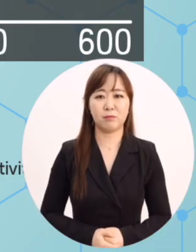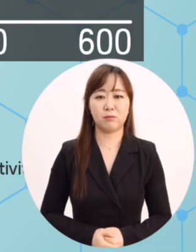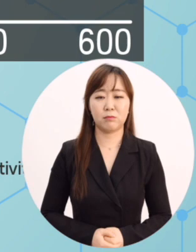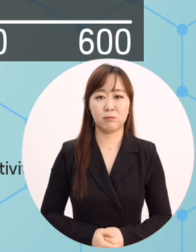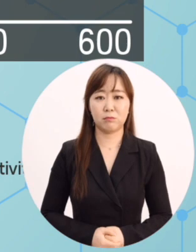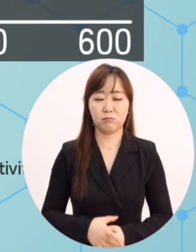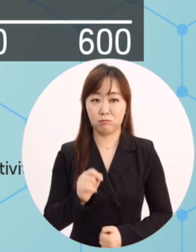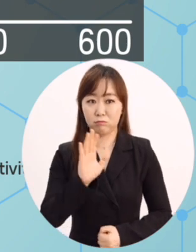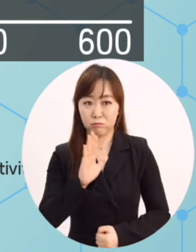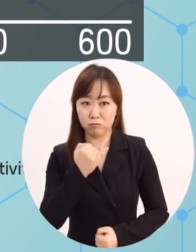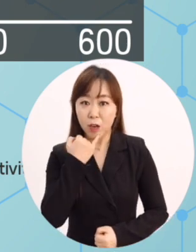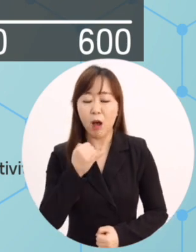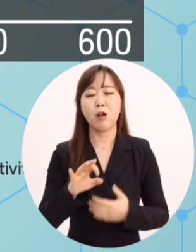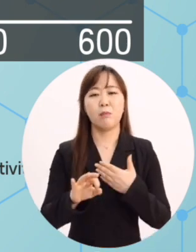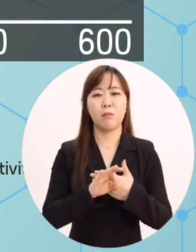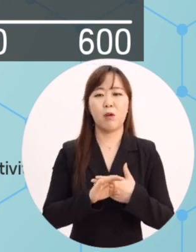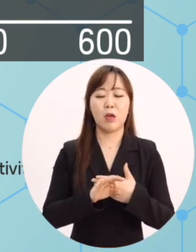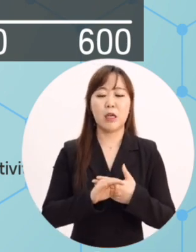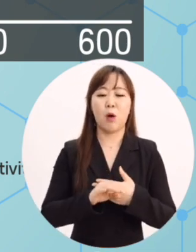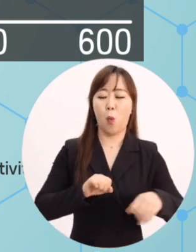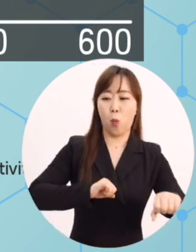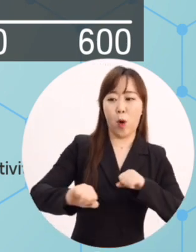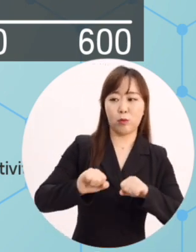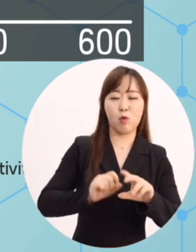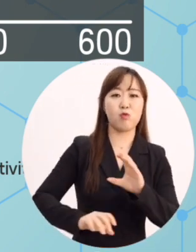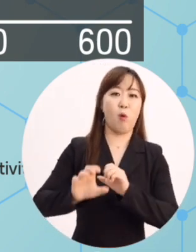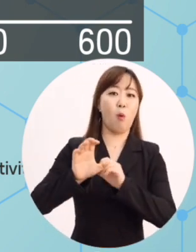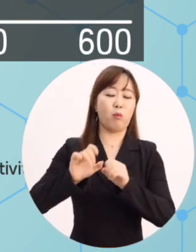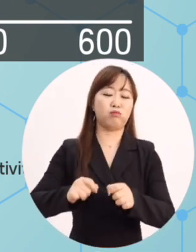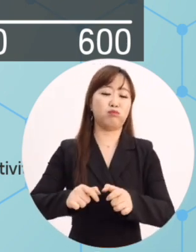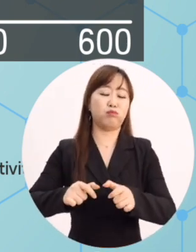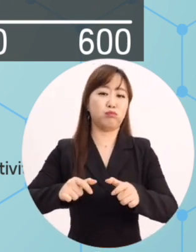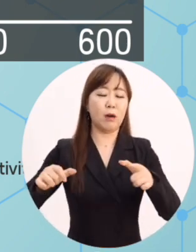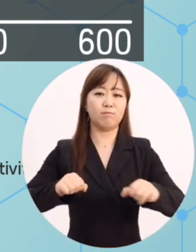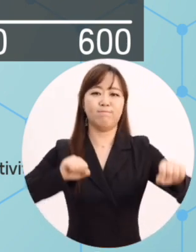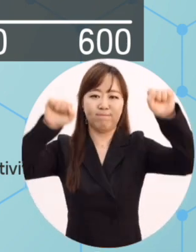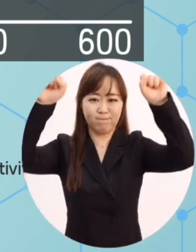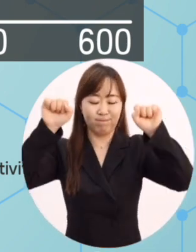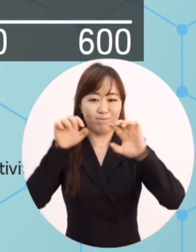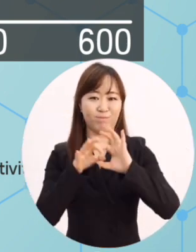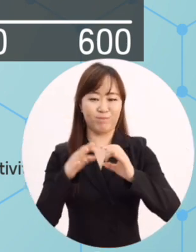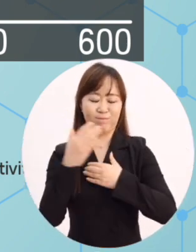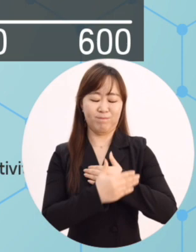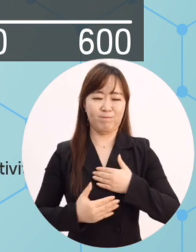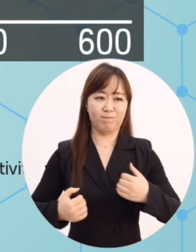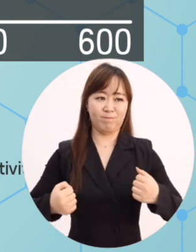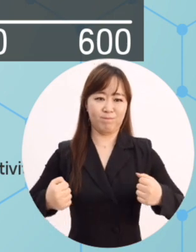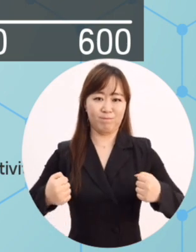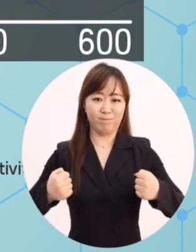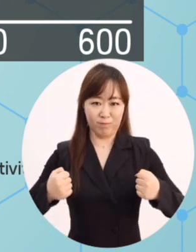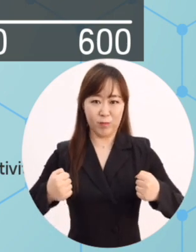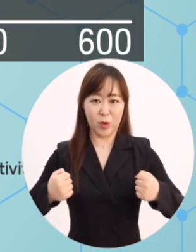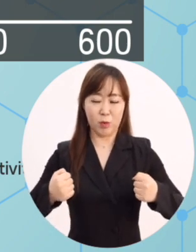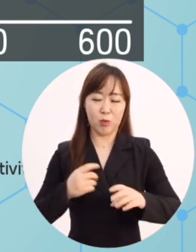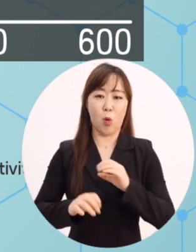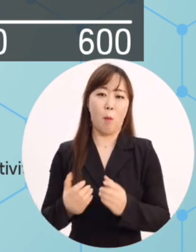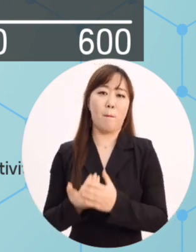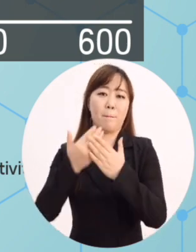그렇지 않은 분들은 점차적으로 신체 활동 수준을 높이거나 운동을 통해 체력을 향상할 수